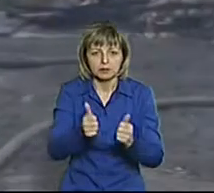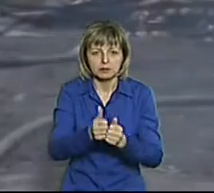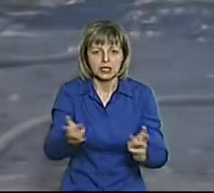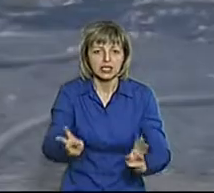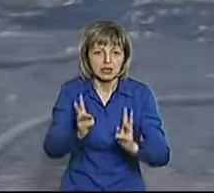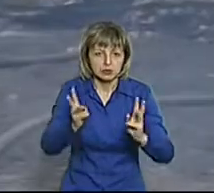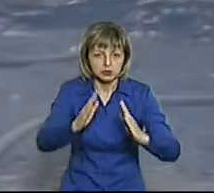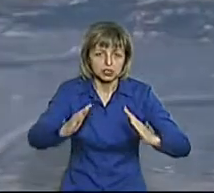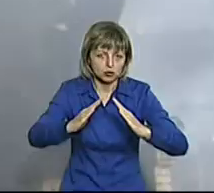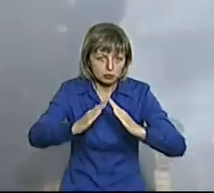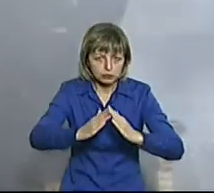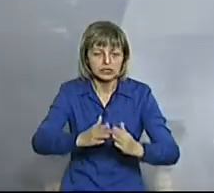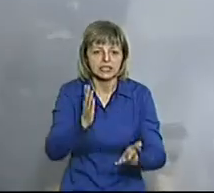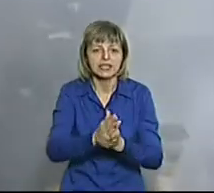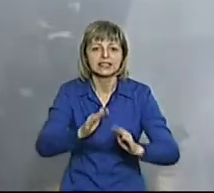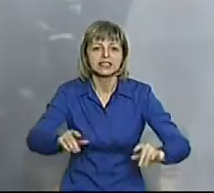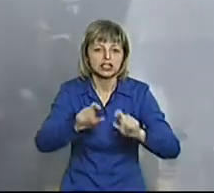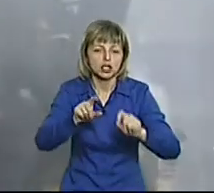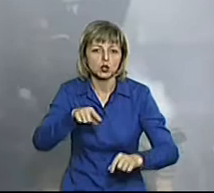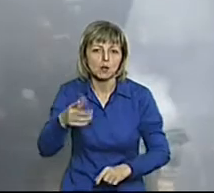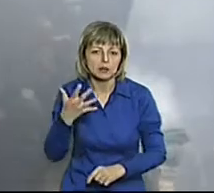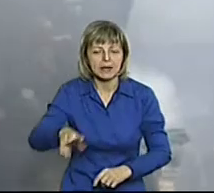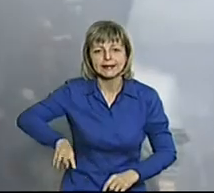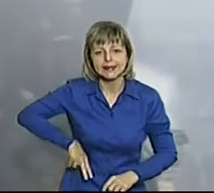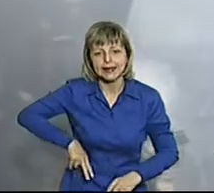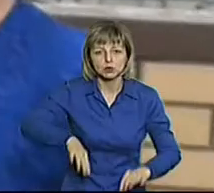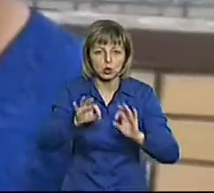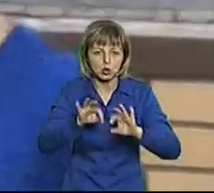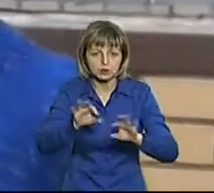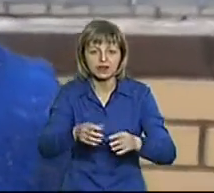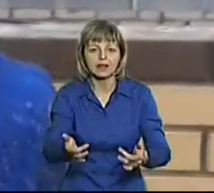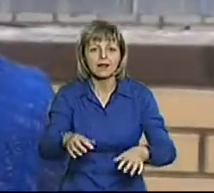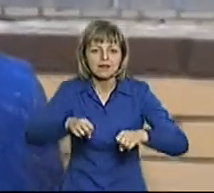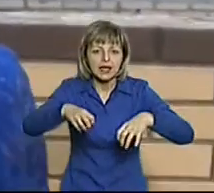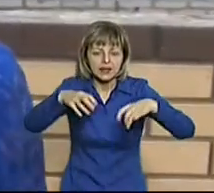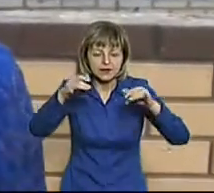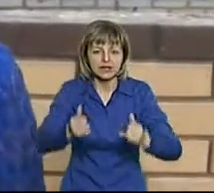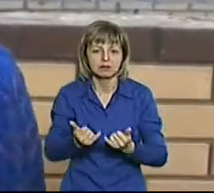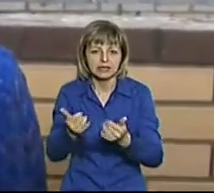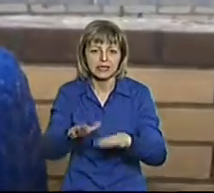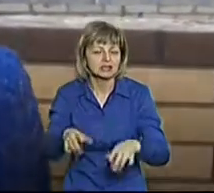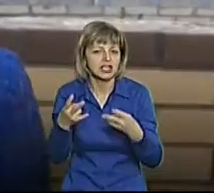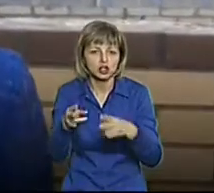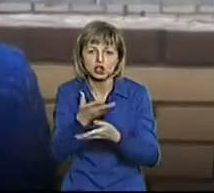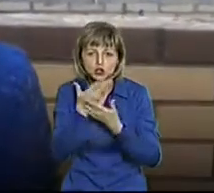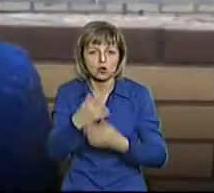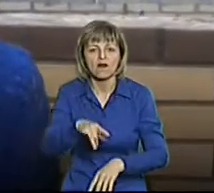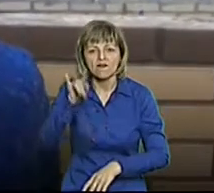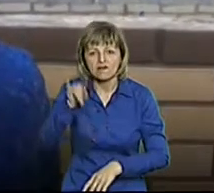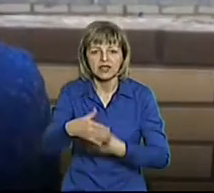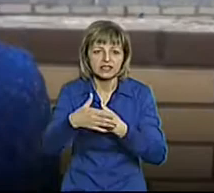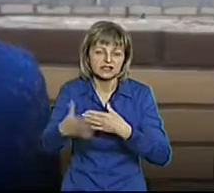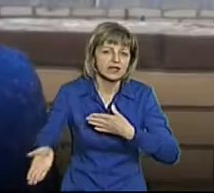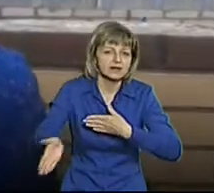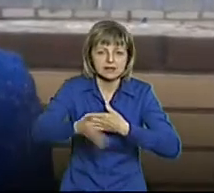дошкільний навчальний заклад номер 5. Директорка садочка розповіла, дим дітям не зашкодив. Вікна, двері зачинені і дітей